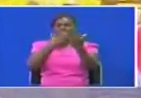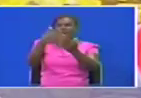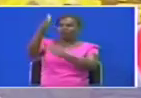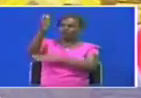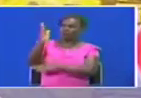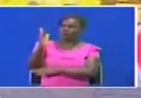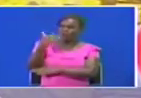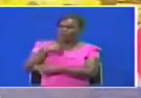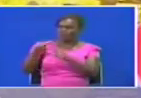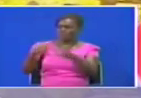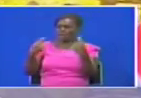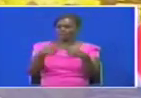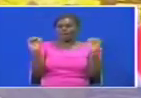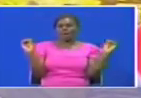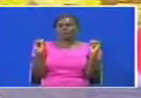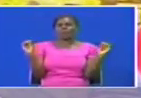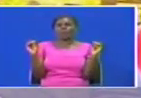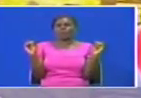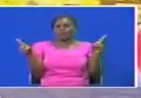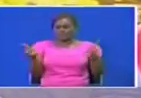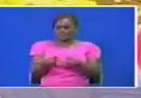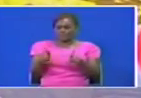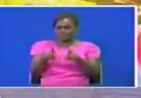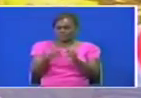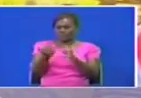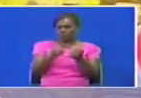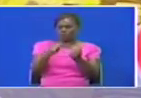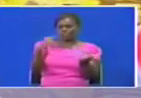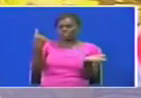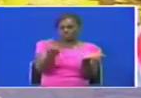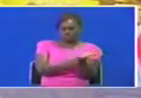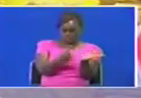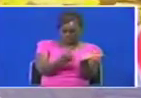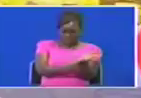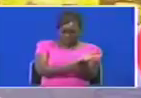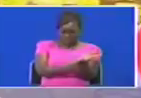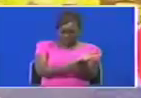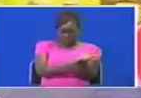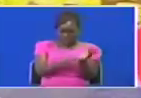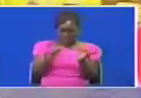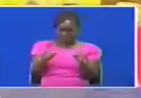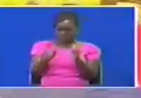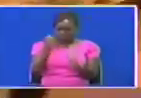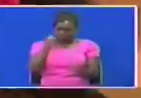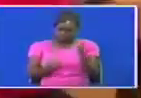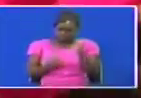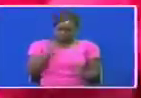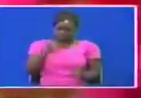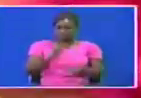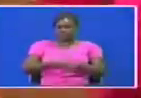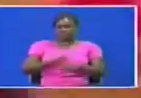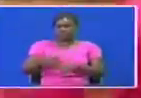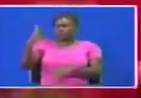mimi sina injury yote, na tutaenda kung'ang'ana kule Kampala ili tuweze tukimbie mzuri.